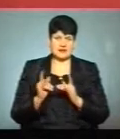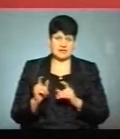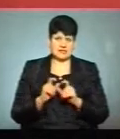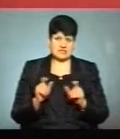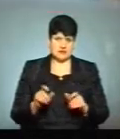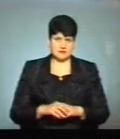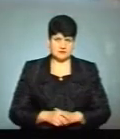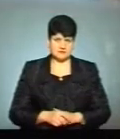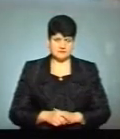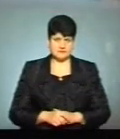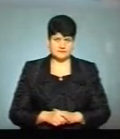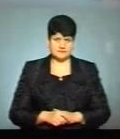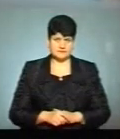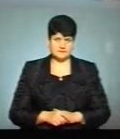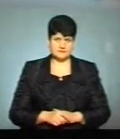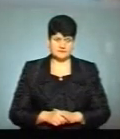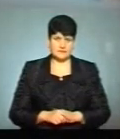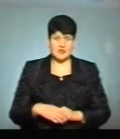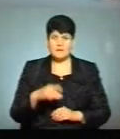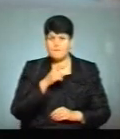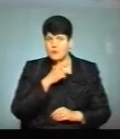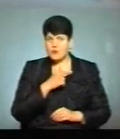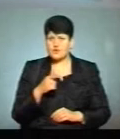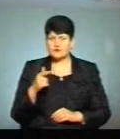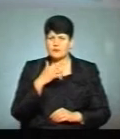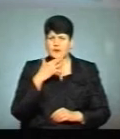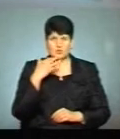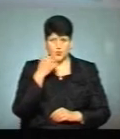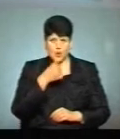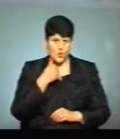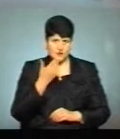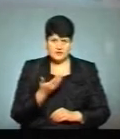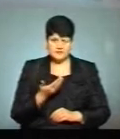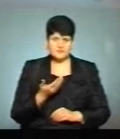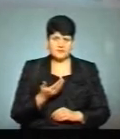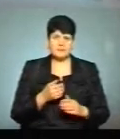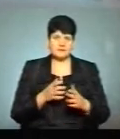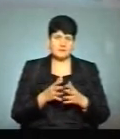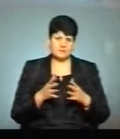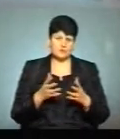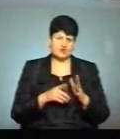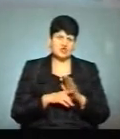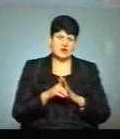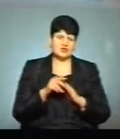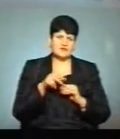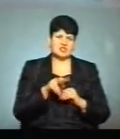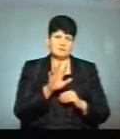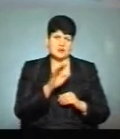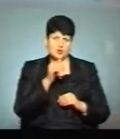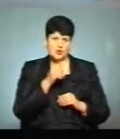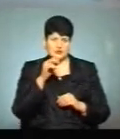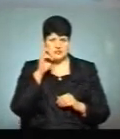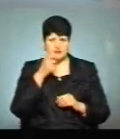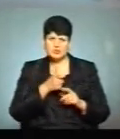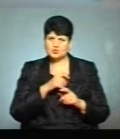закладах? Ну, протягом вже багатьох років, це в основному починаючи з 2005 року, держава дуже